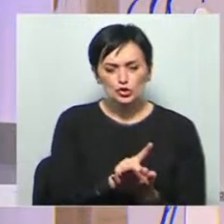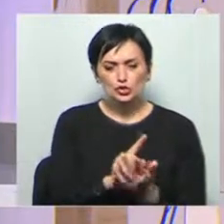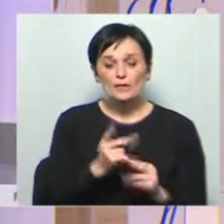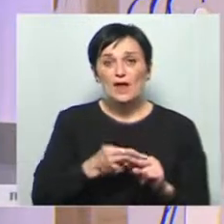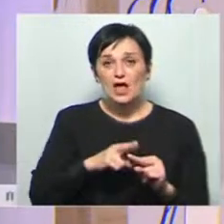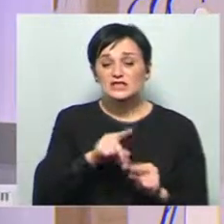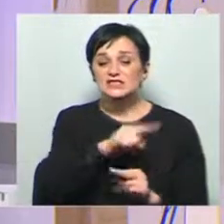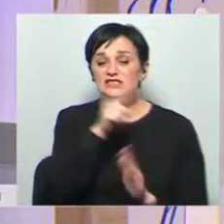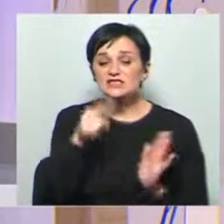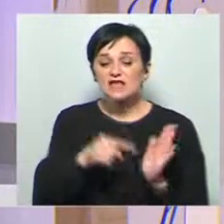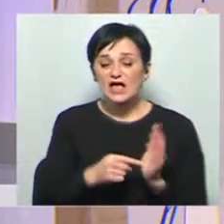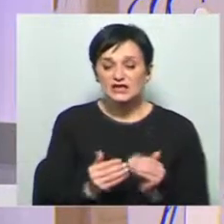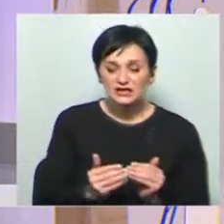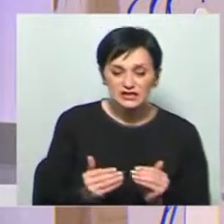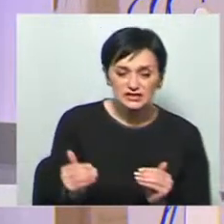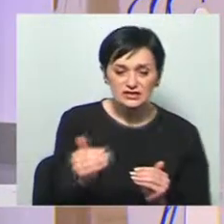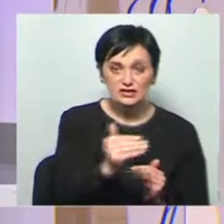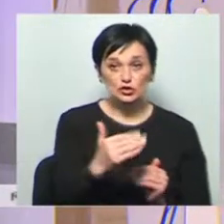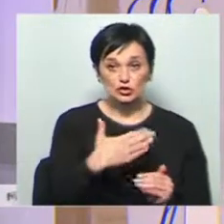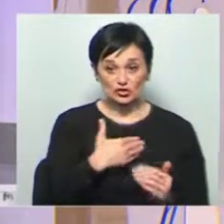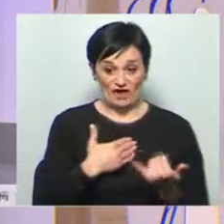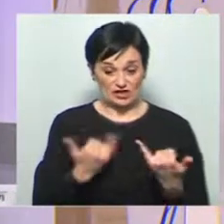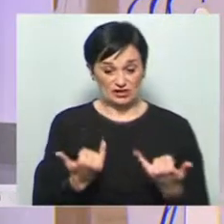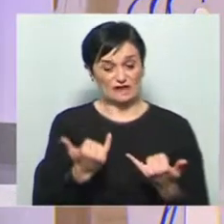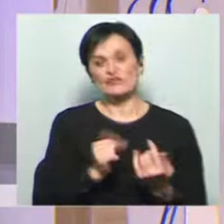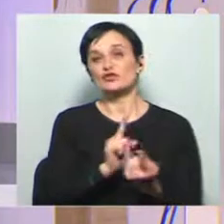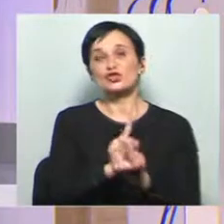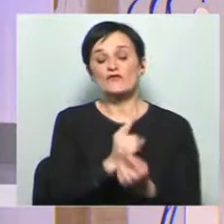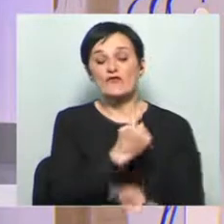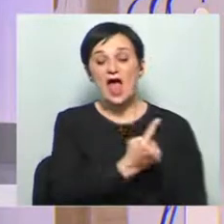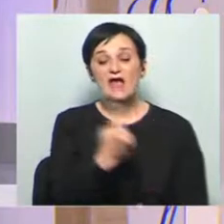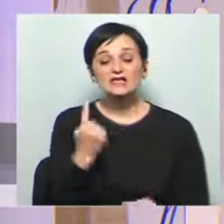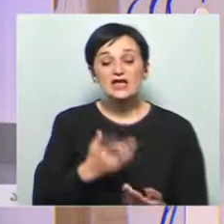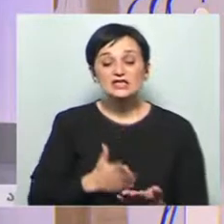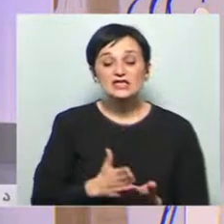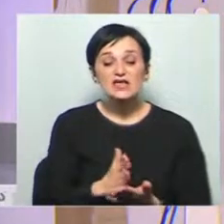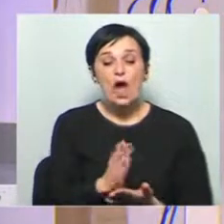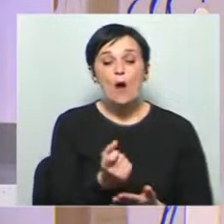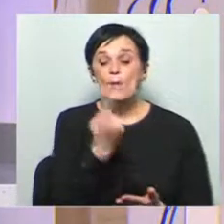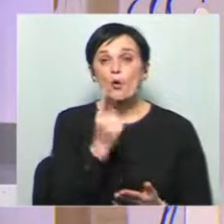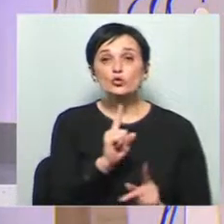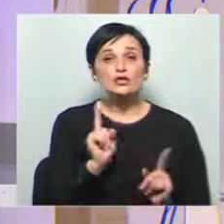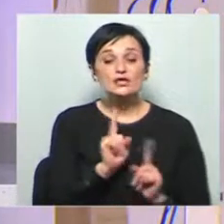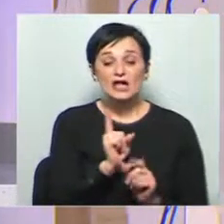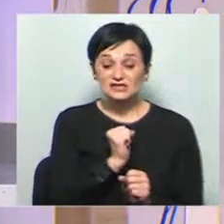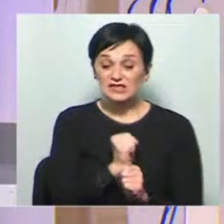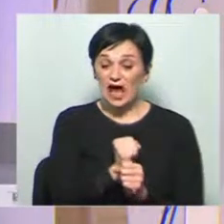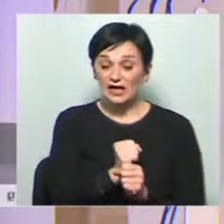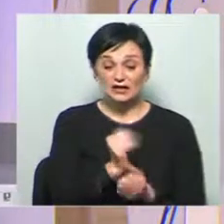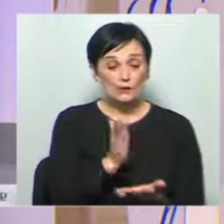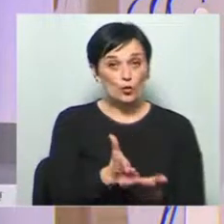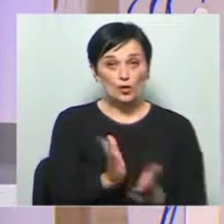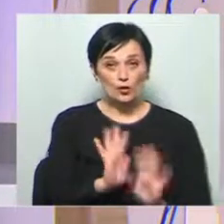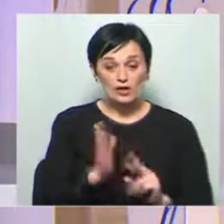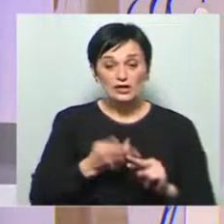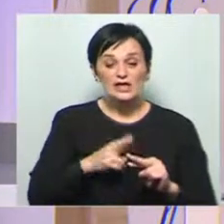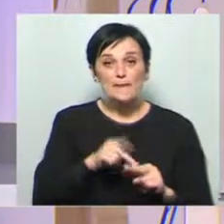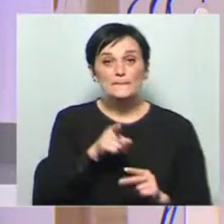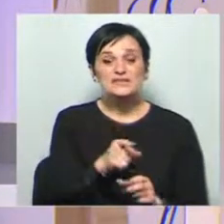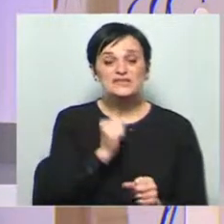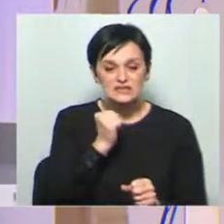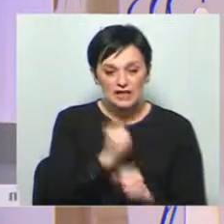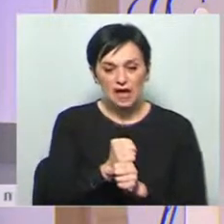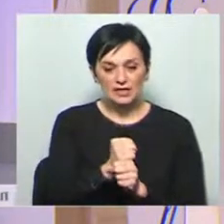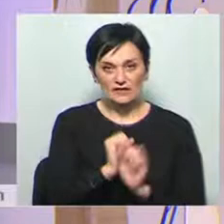ეს საკითხი წინ წამოიწიოს. ჩვენი დღევანდელი შეხვედრის ერთ-ერთი ამოცანაც ეს არის, ანუ რაც არ არის გაკეთებული, იმის